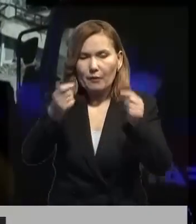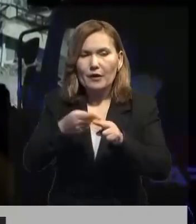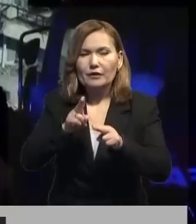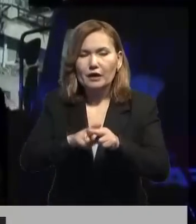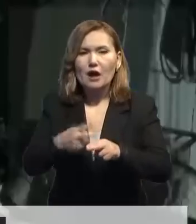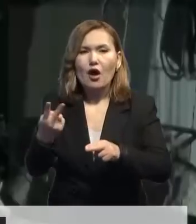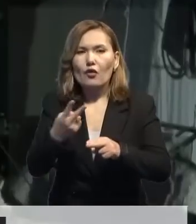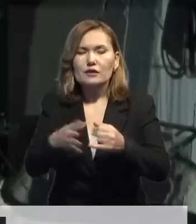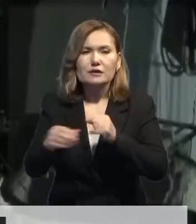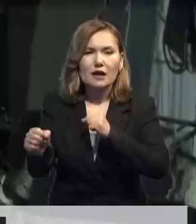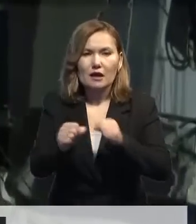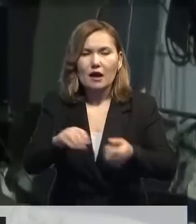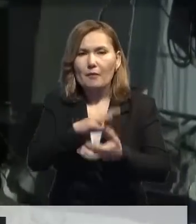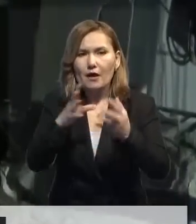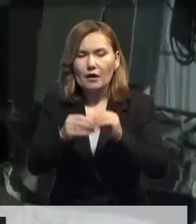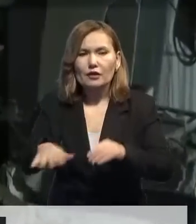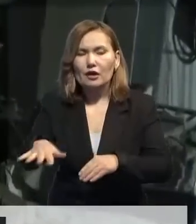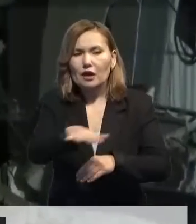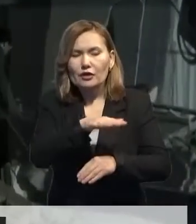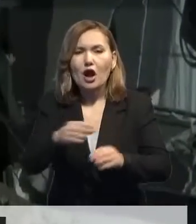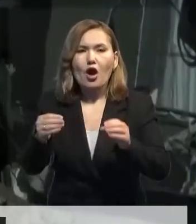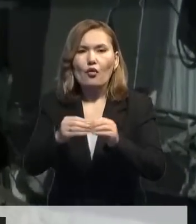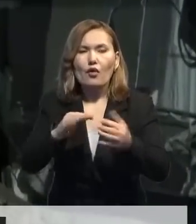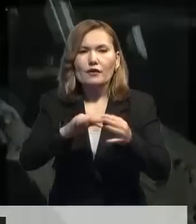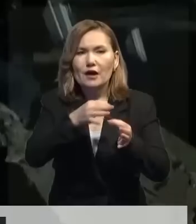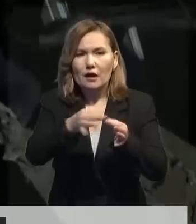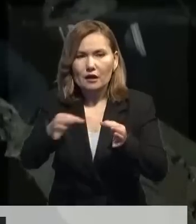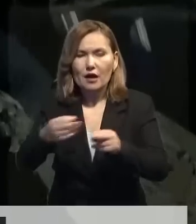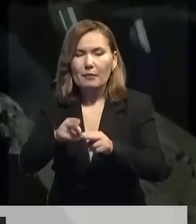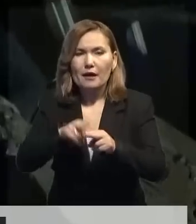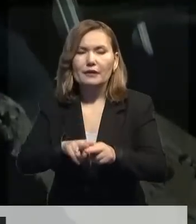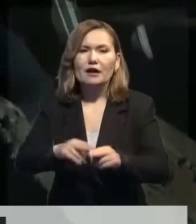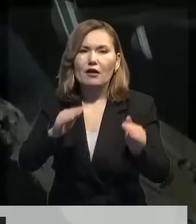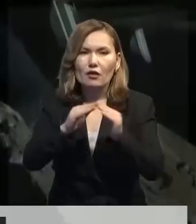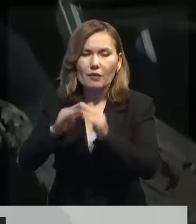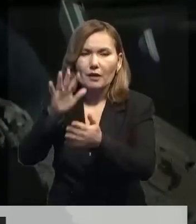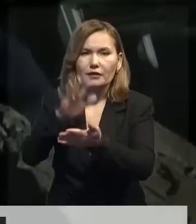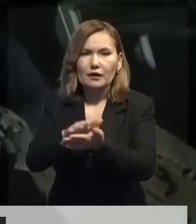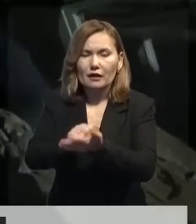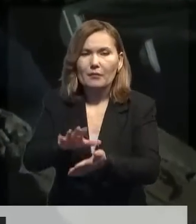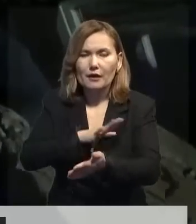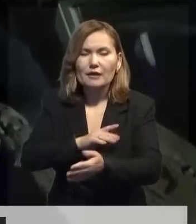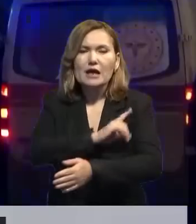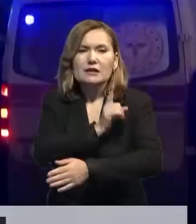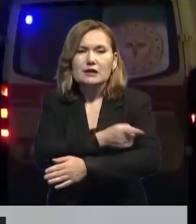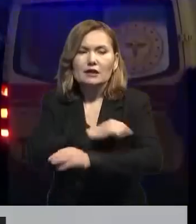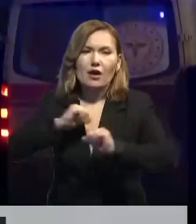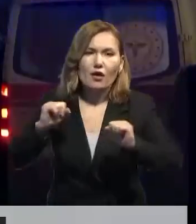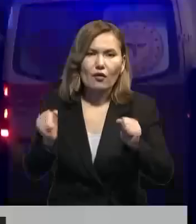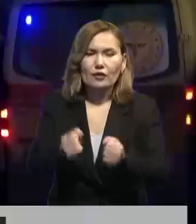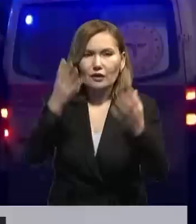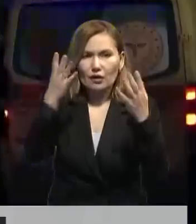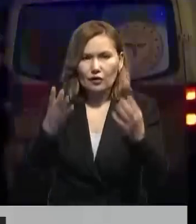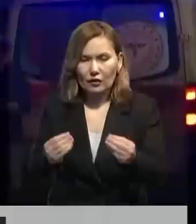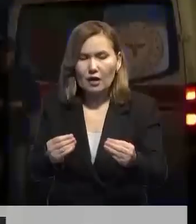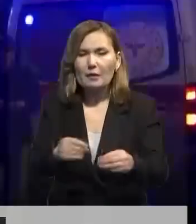қос зілзаланың салдарынан Шығыс Ақденіздегі 10 провинцияда 2854 ғимарат қирады. Ызғарлы Жаздың суық күнінде әлі